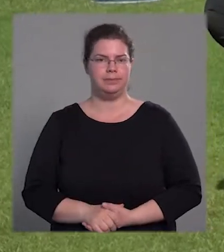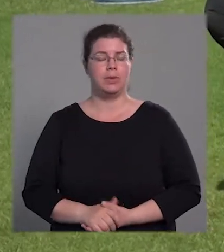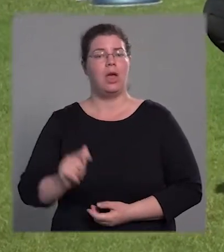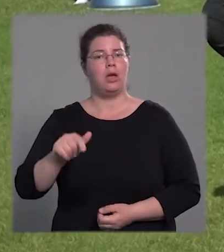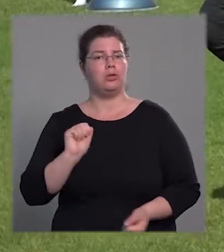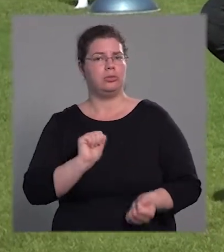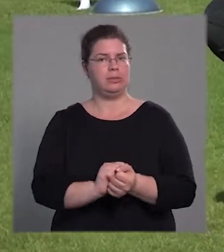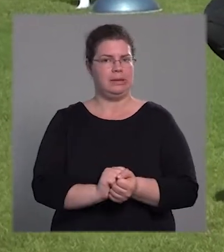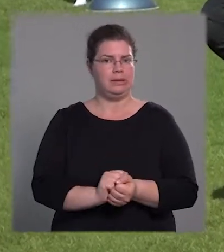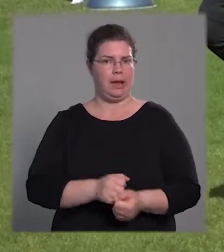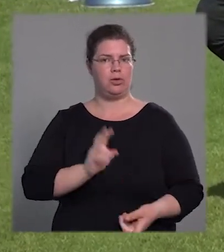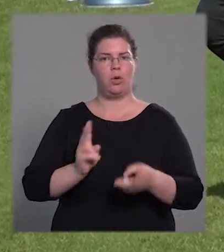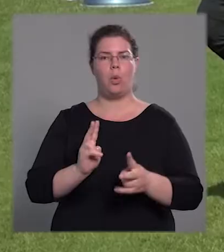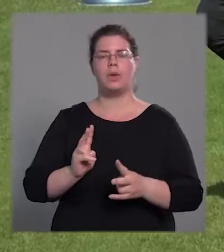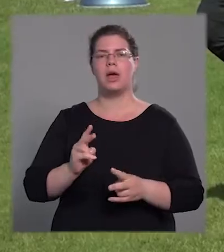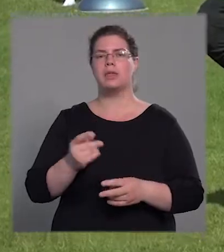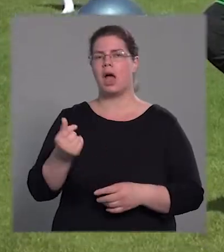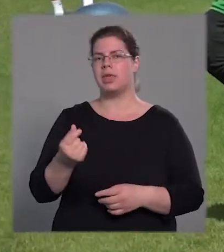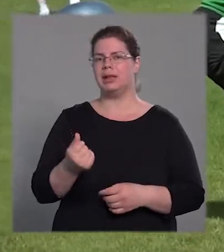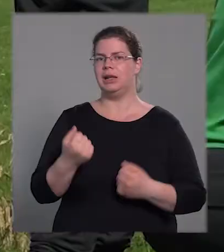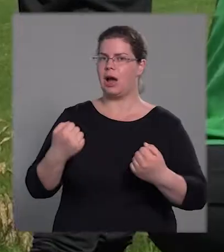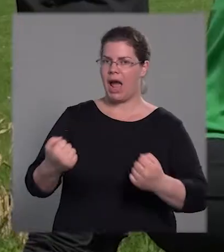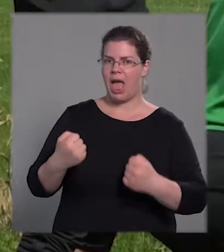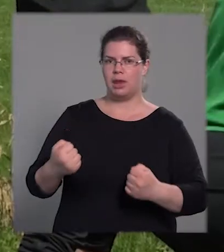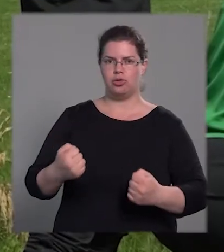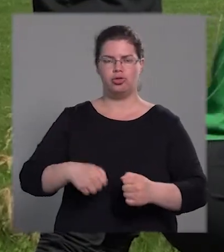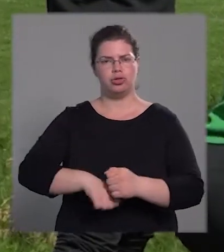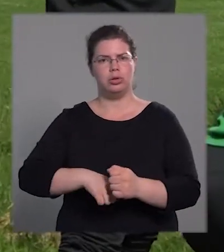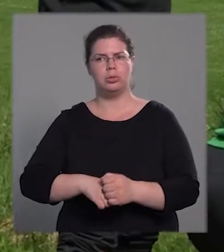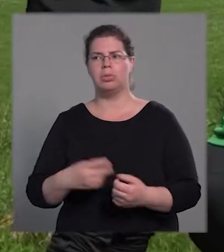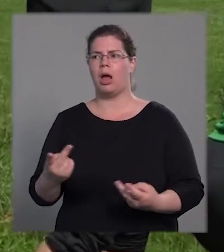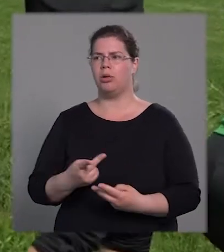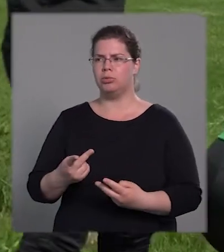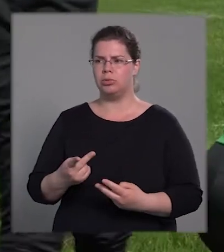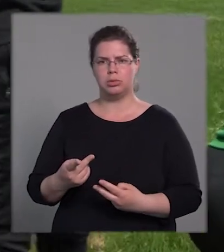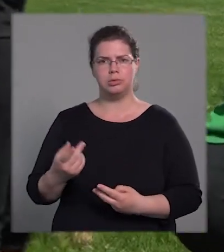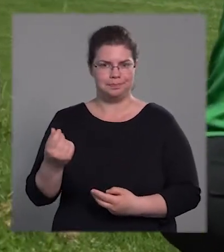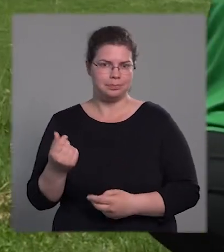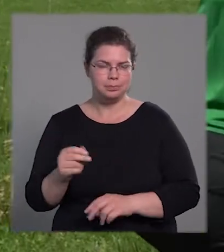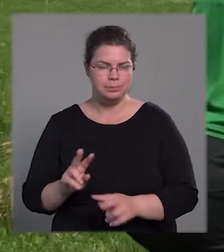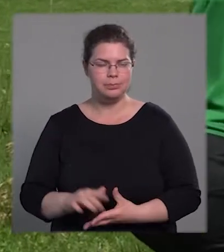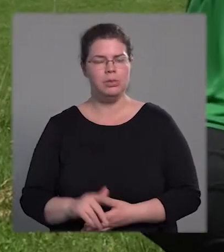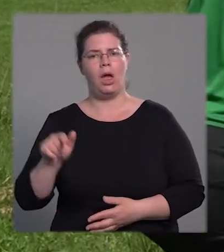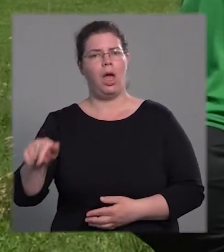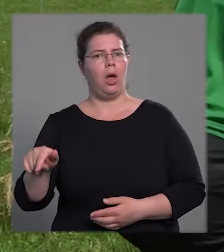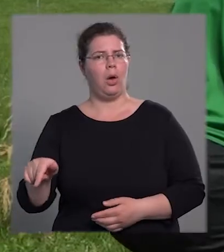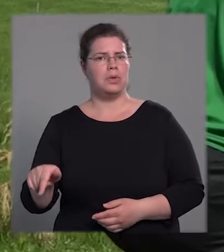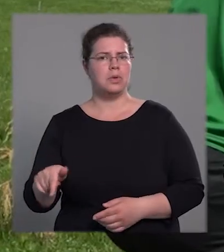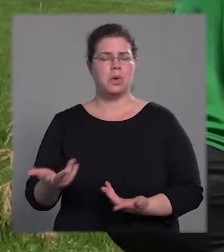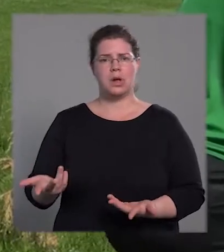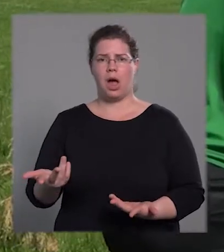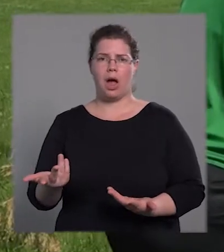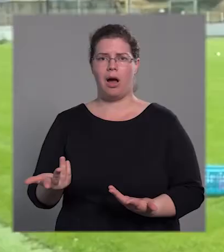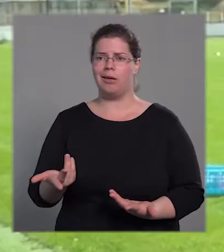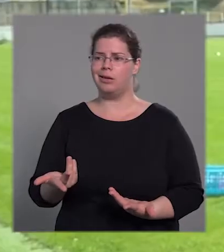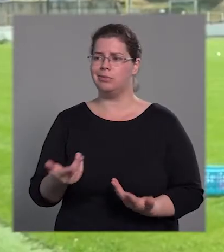biztos, hogy az anyagilag erős klubok, ahol jelentős tőke van, azok a klubok is vissza